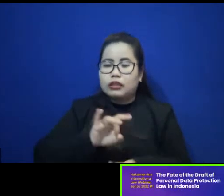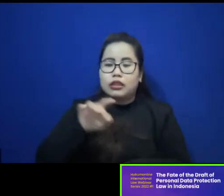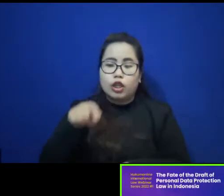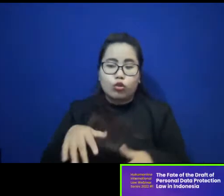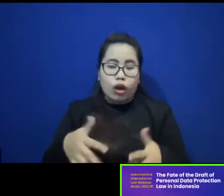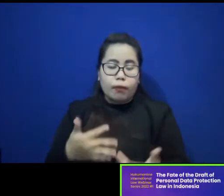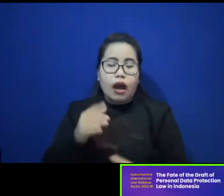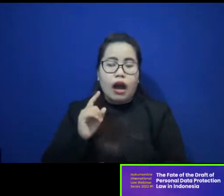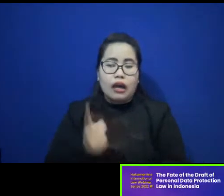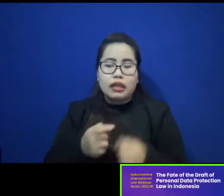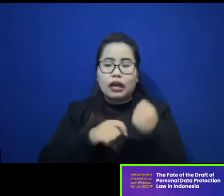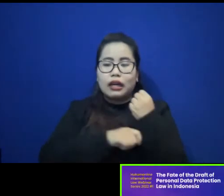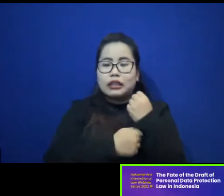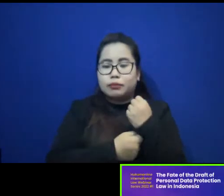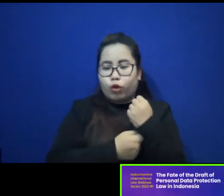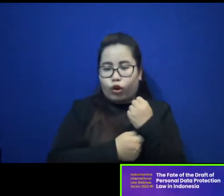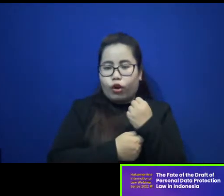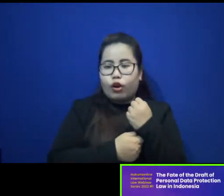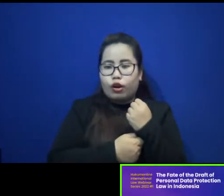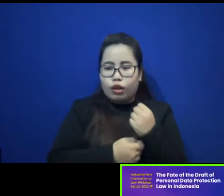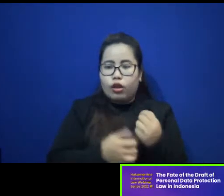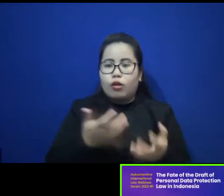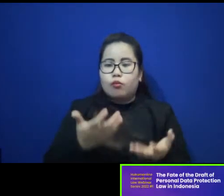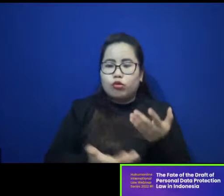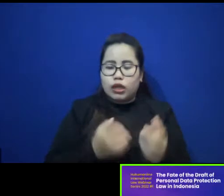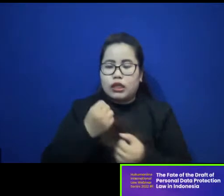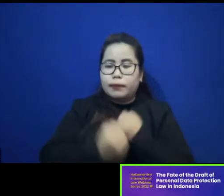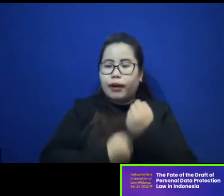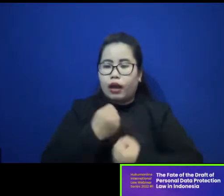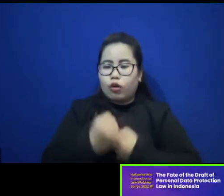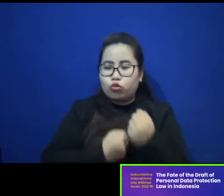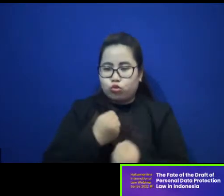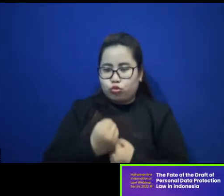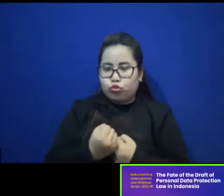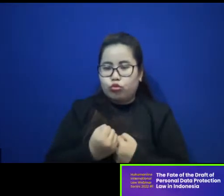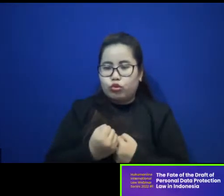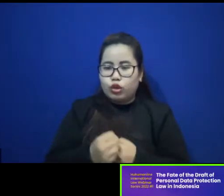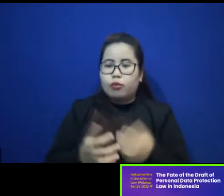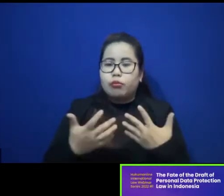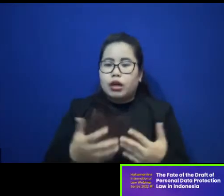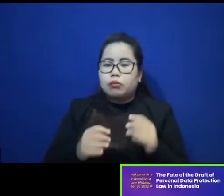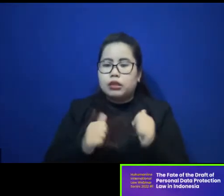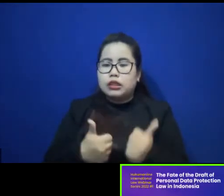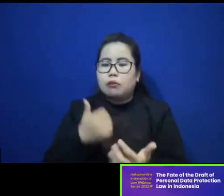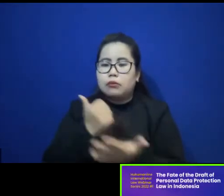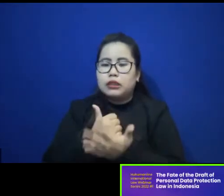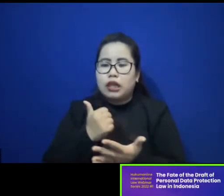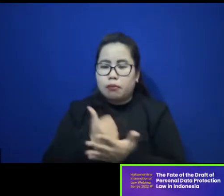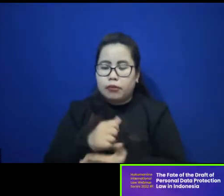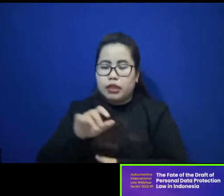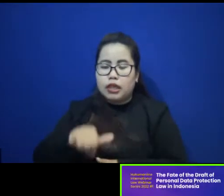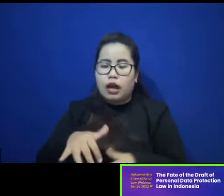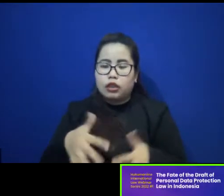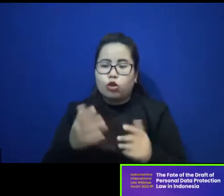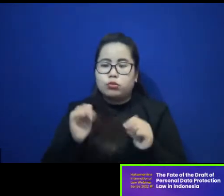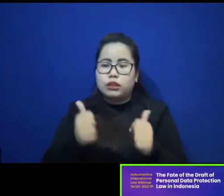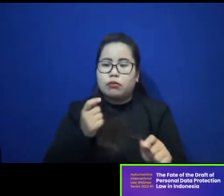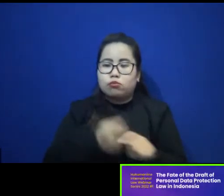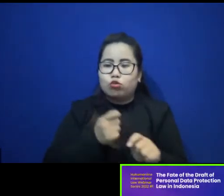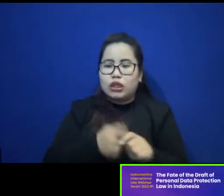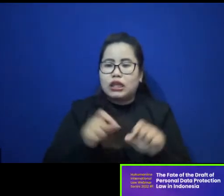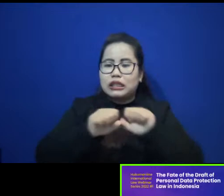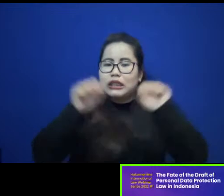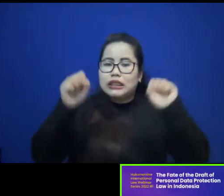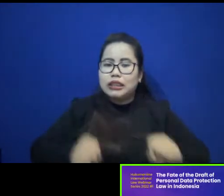di situ ada respon seperti yang ada di pelaku usaha untuk menjamin ya dan juga membuat sistem